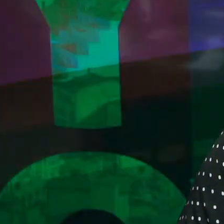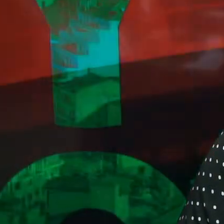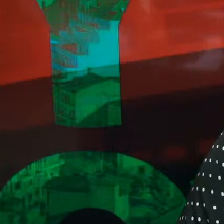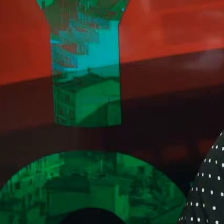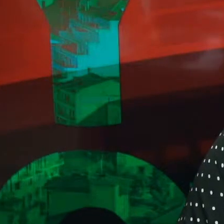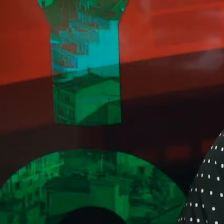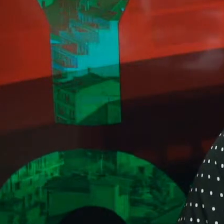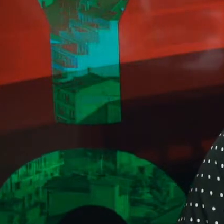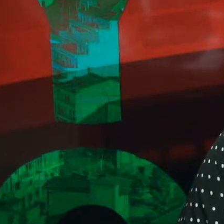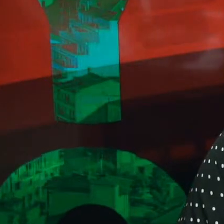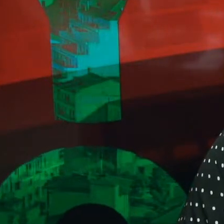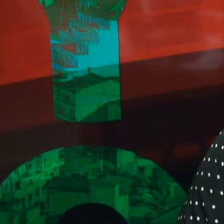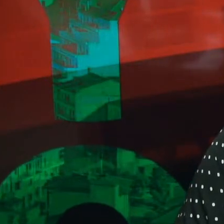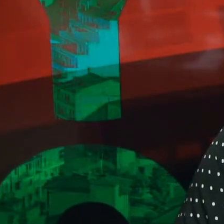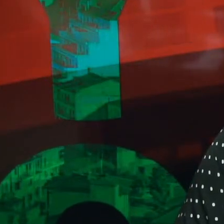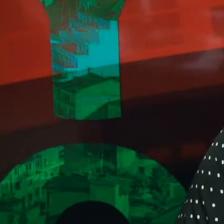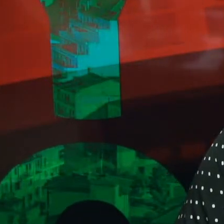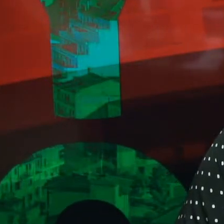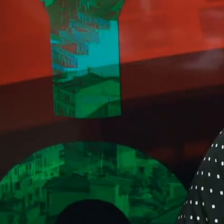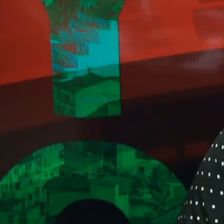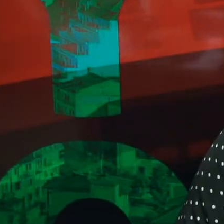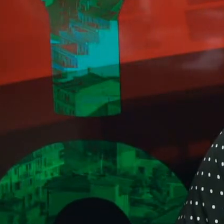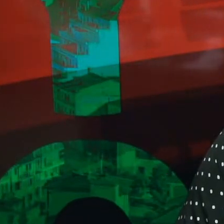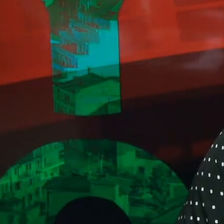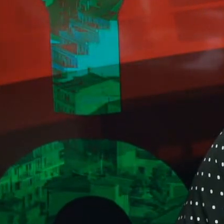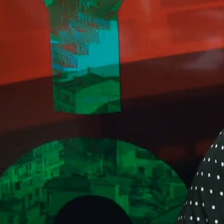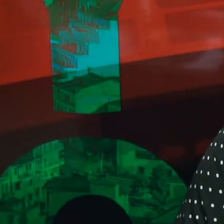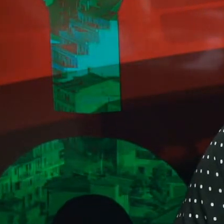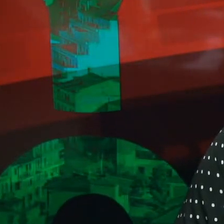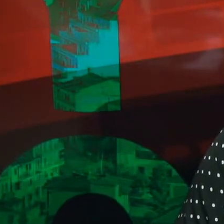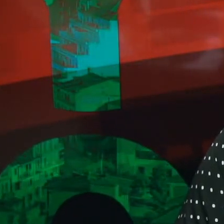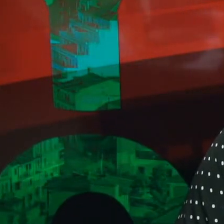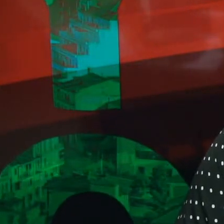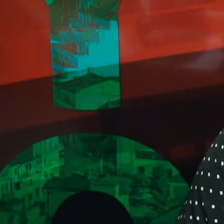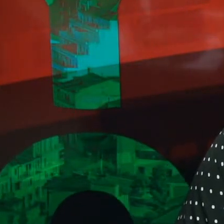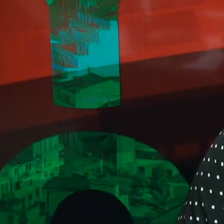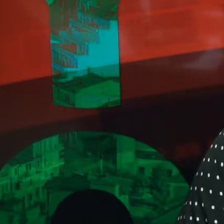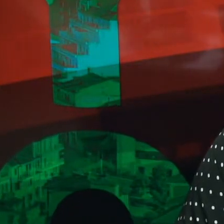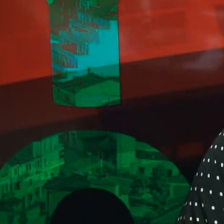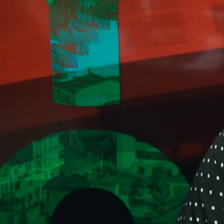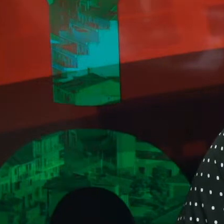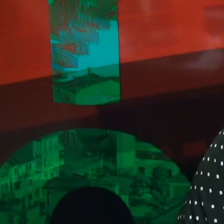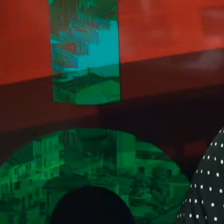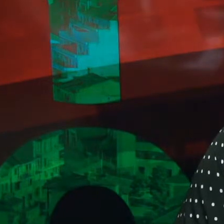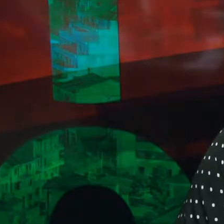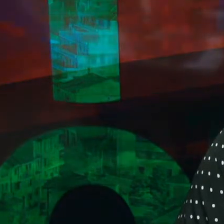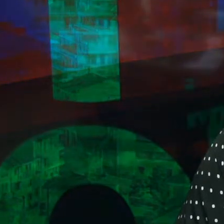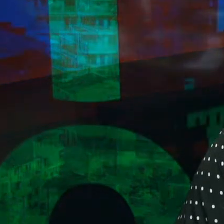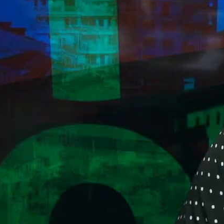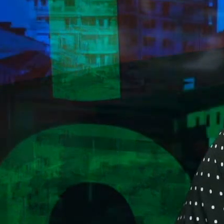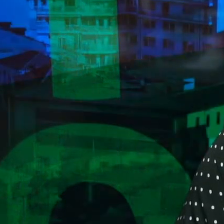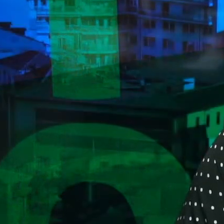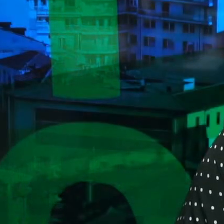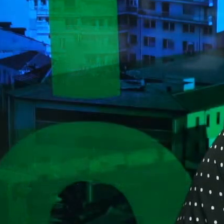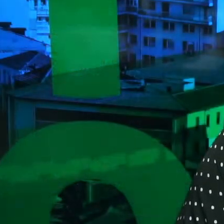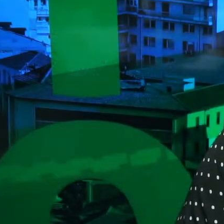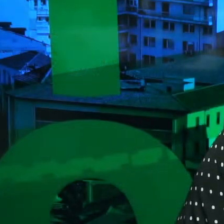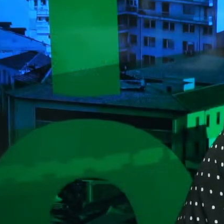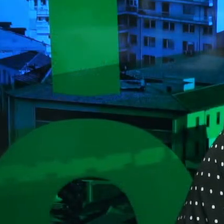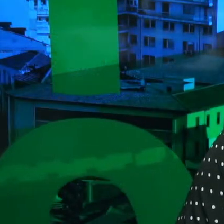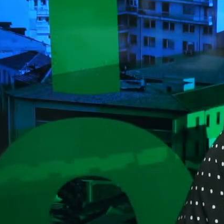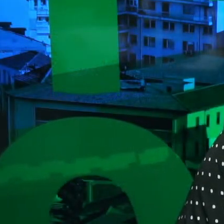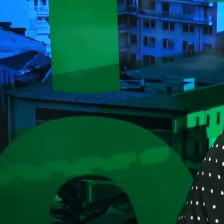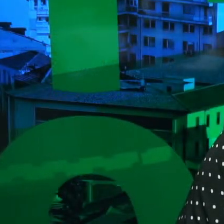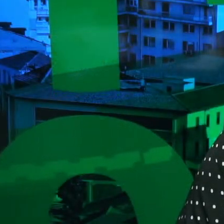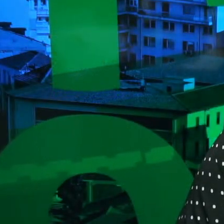χρόνο αδράνεια, οι πολιτιστικοί σύλλογοι ξεκινούν και πάλι τη λειτουργία τους. Μεταξύ αυτών και ο Σύλλογος Αρμονία, τα χορευτικά τμήματα του οποίου